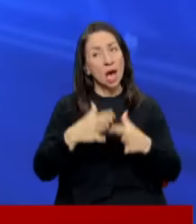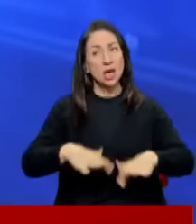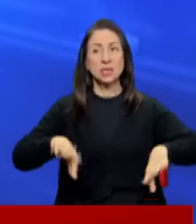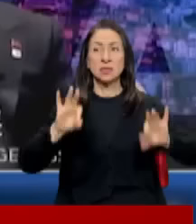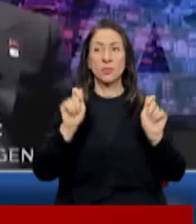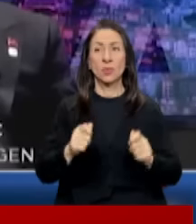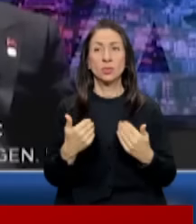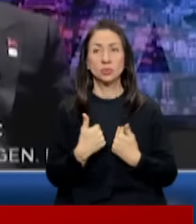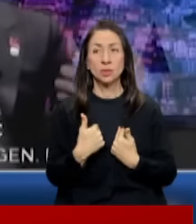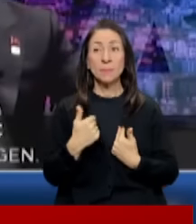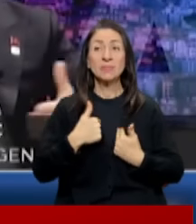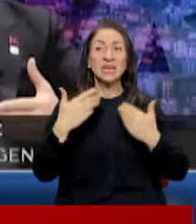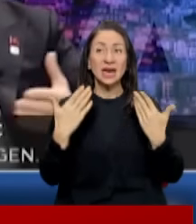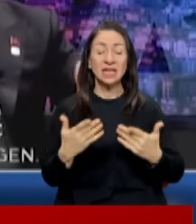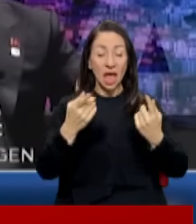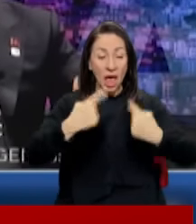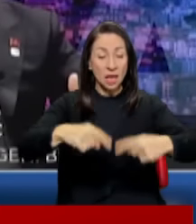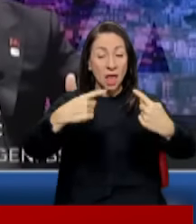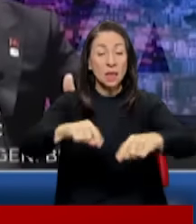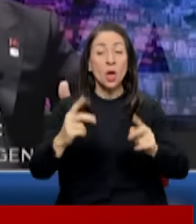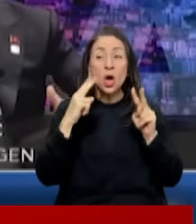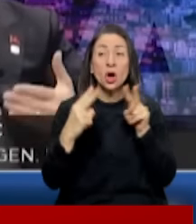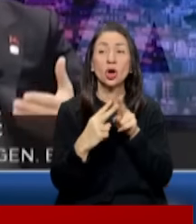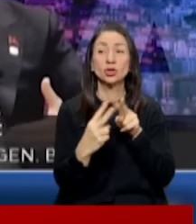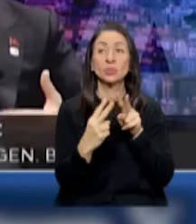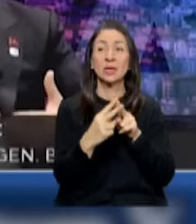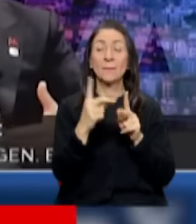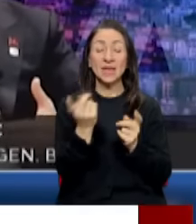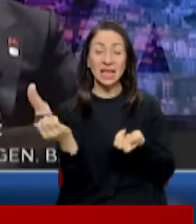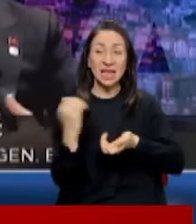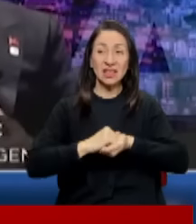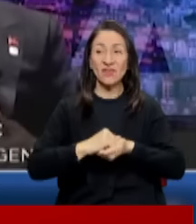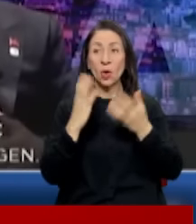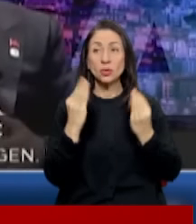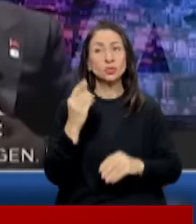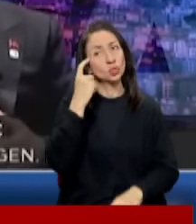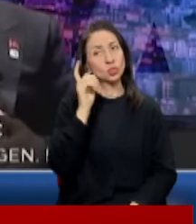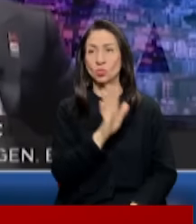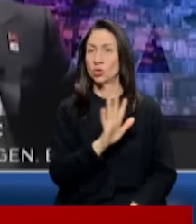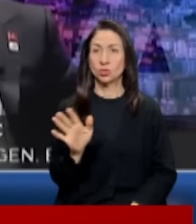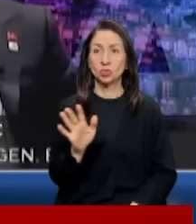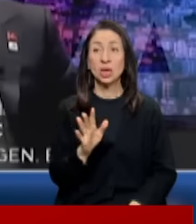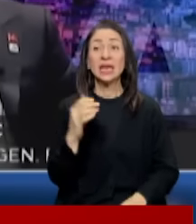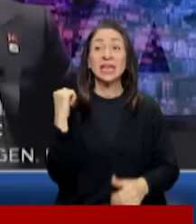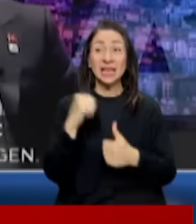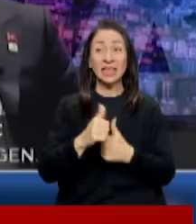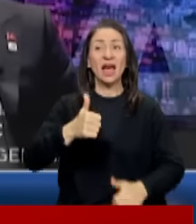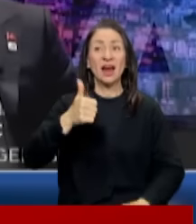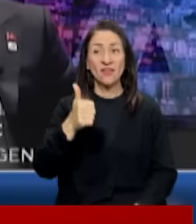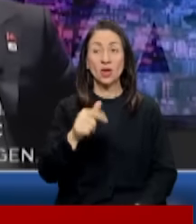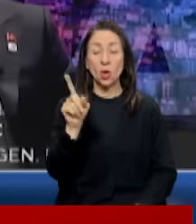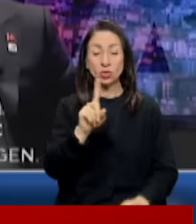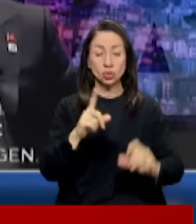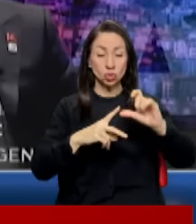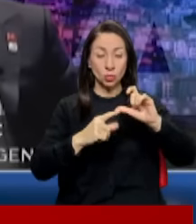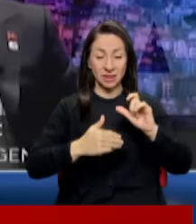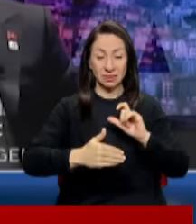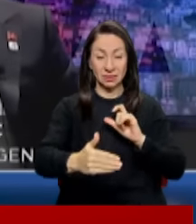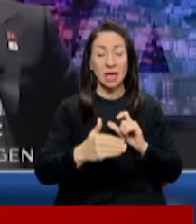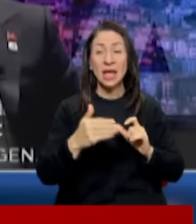hazırlığımızı yapıyoruz. Biz artık heyetler arası görüşmelerden bir ittifak çıkabileceği kanaatinde değiliz. Yeniden Refah Partisi 10 Şubat